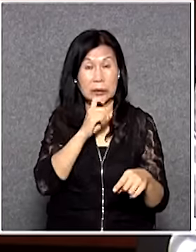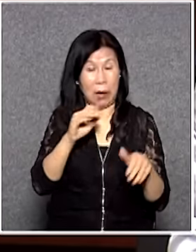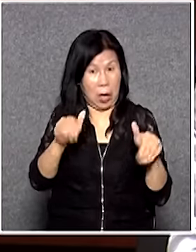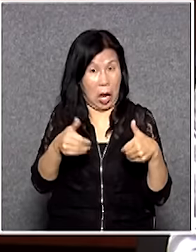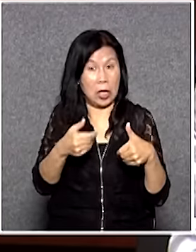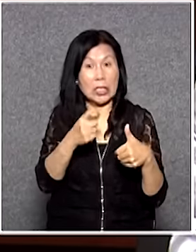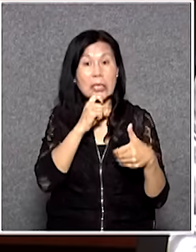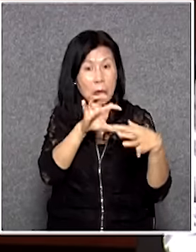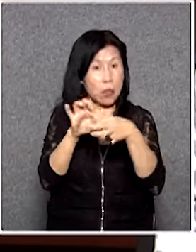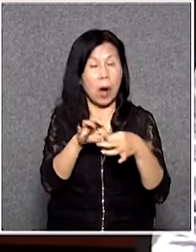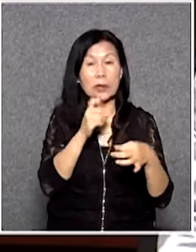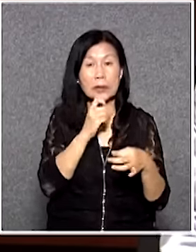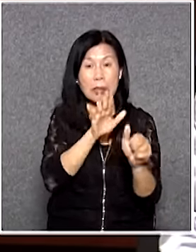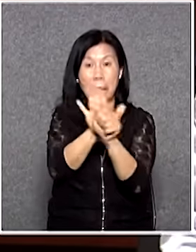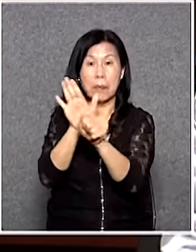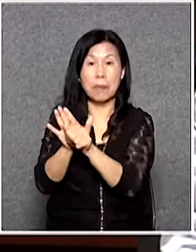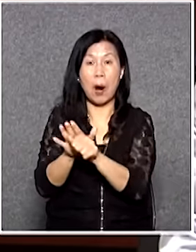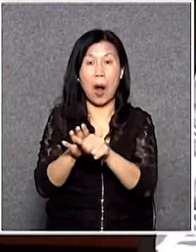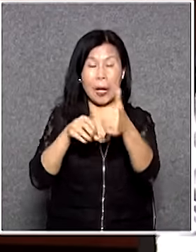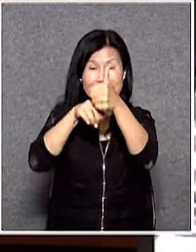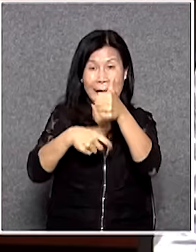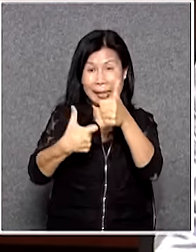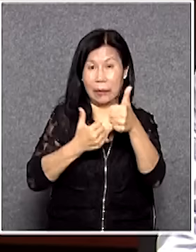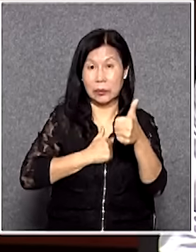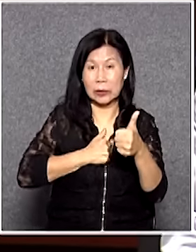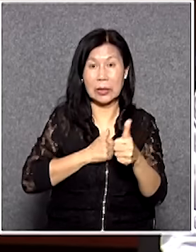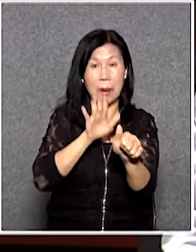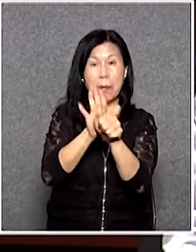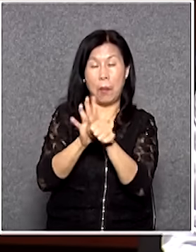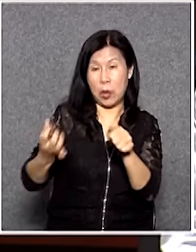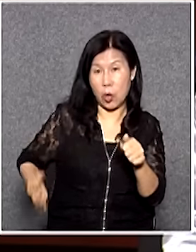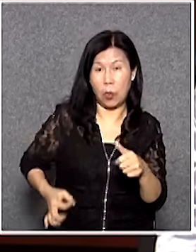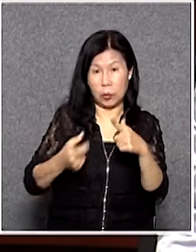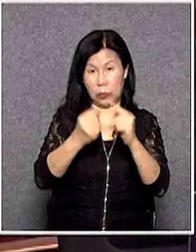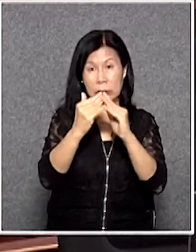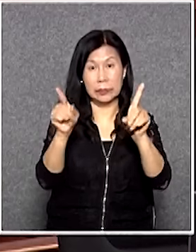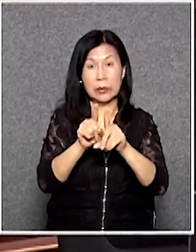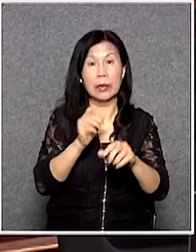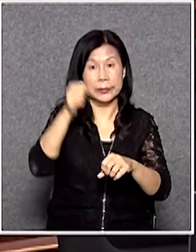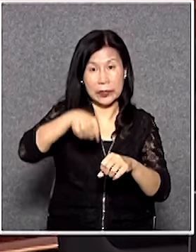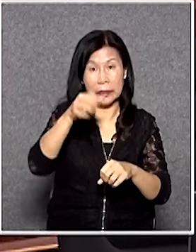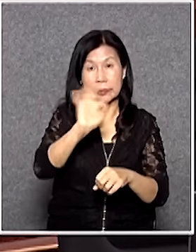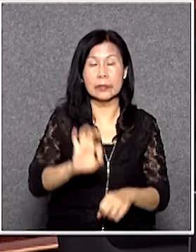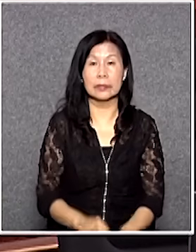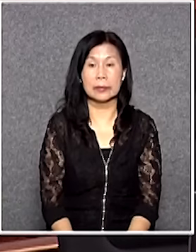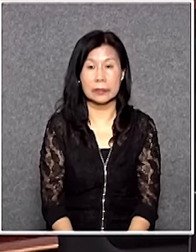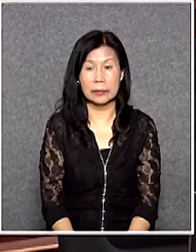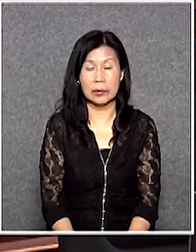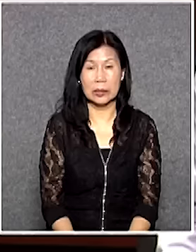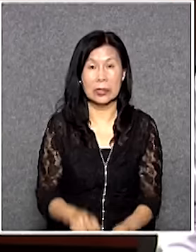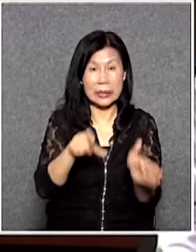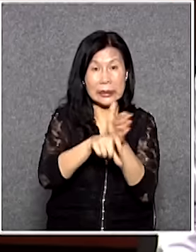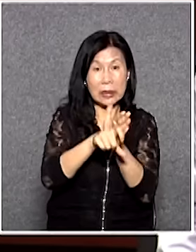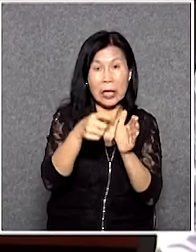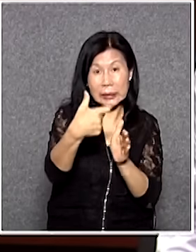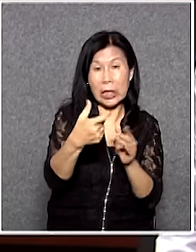嘛，係嘛？佢保住嗰啲基金佬，咁保住嗰啲保險公司嗰啲人，係嘛？佢點會贊成啫？咁但係供款嘅人點會唔贊成